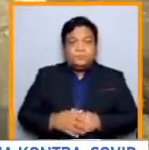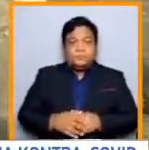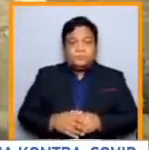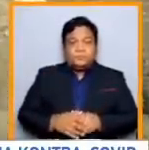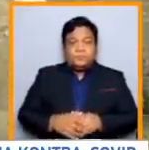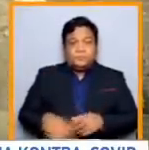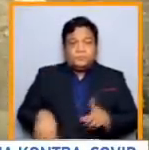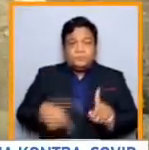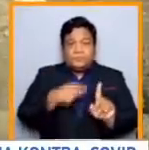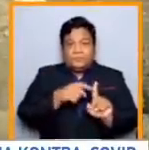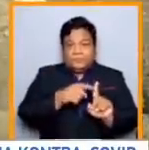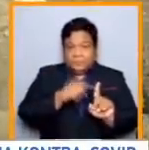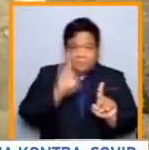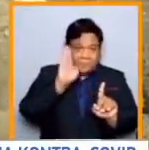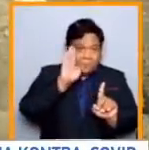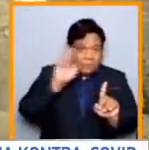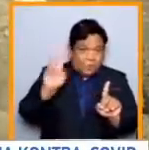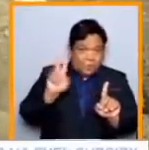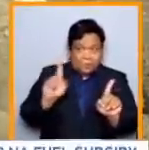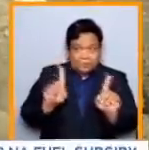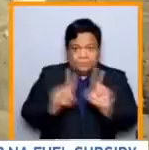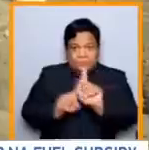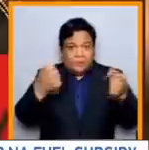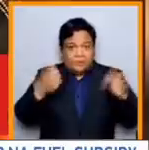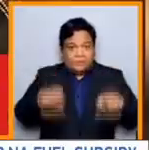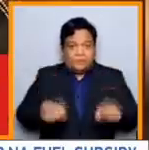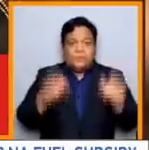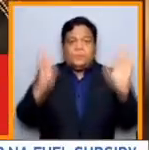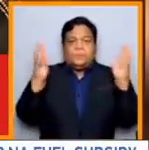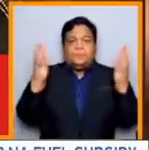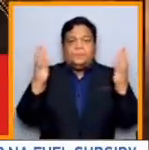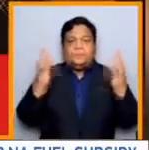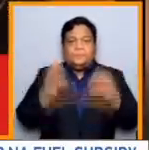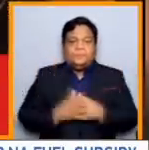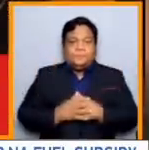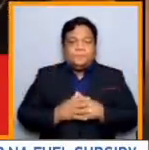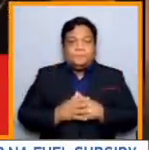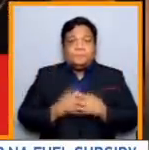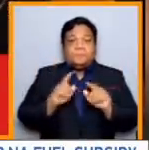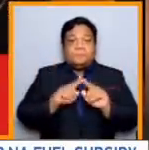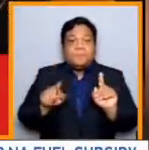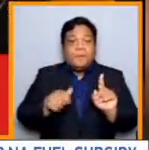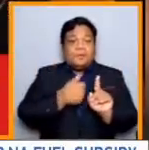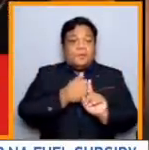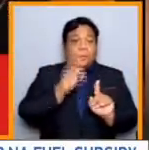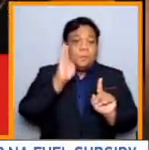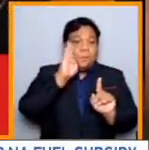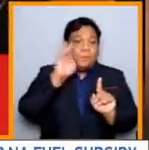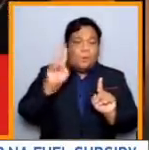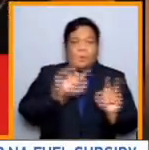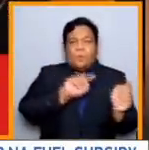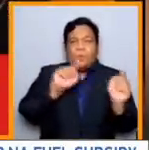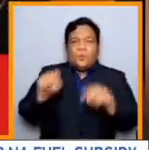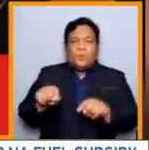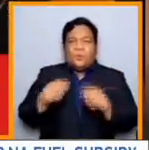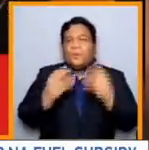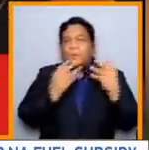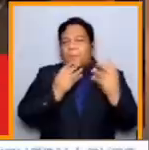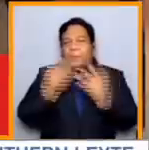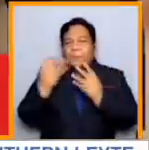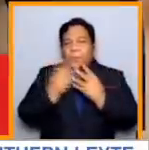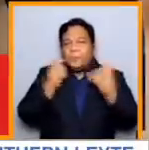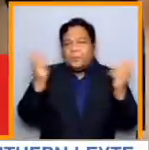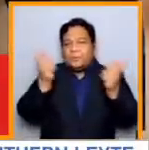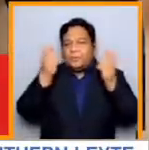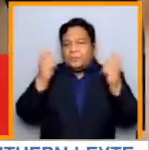Bongbong Marcos at Davao City Mayor Sara Duterte kahapon. Pero dumalo si Marcos sa selebrasyon ng kaarawan ni dating Pangulong Gloria Arroyo sa